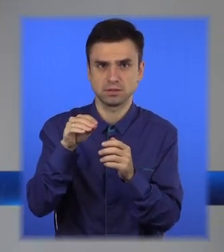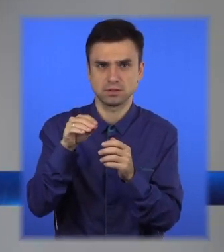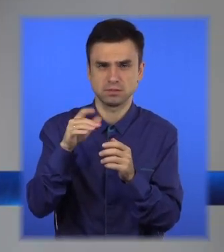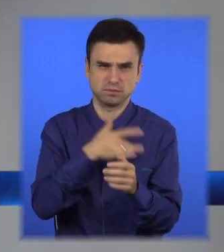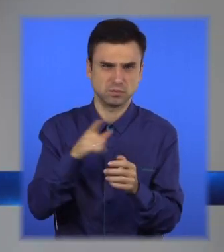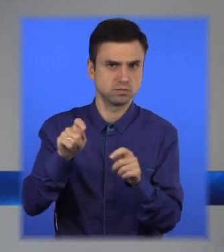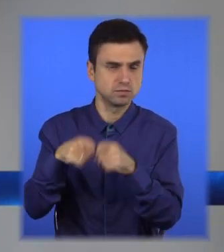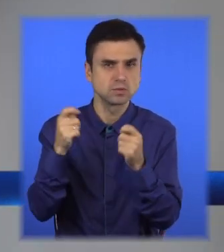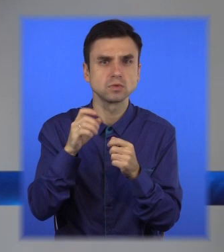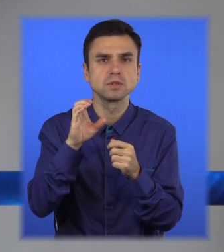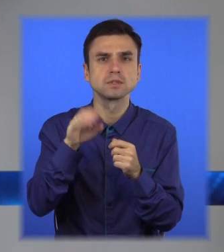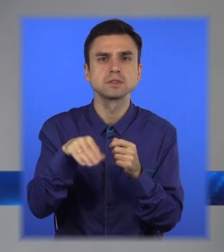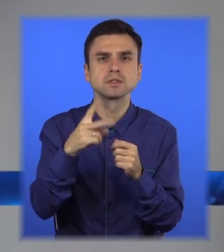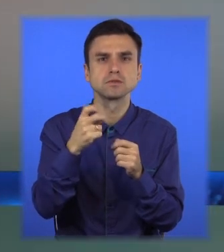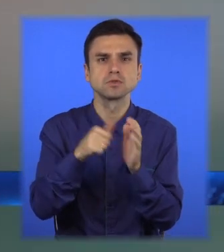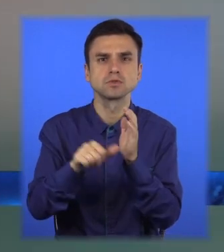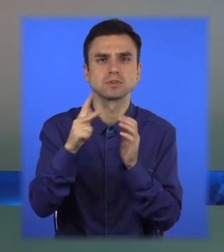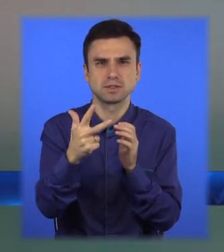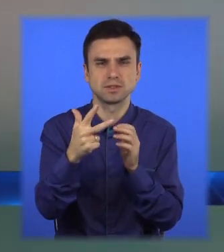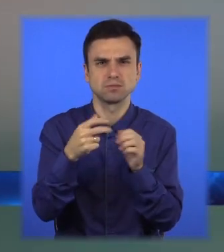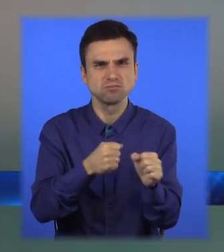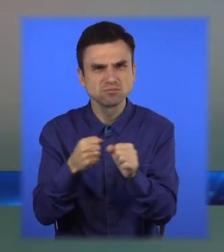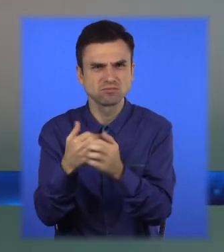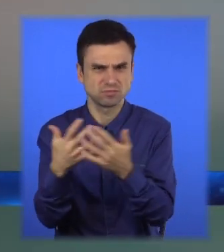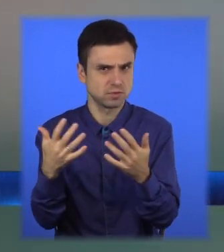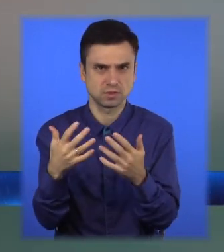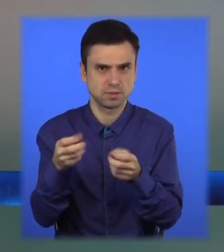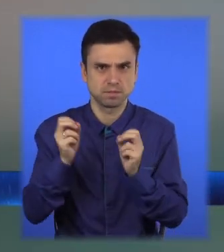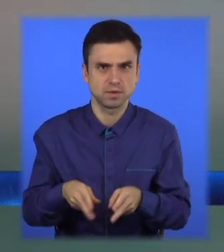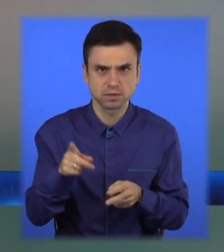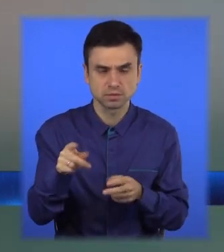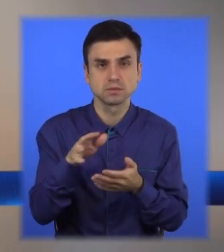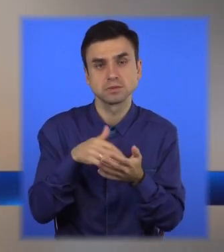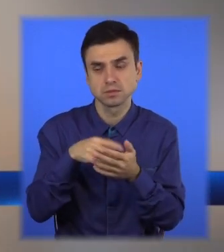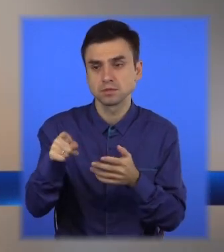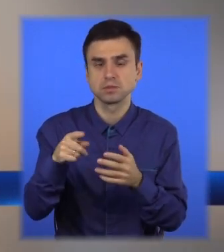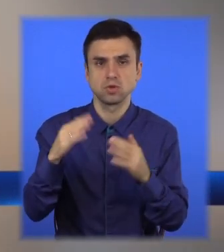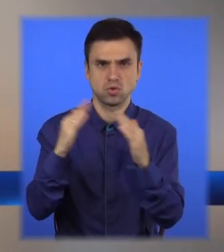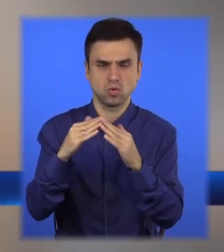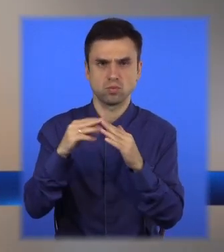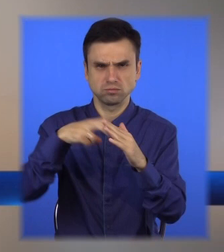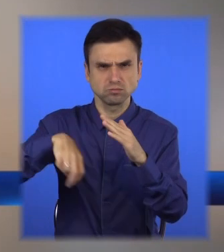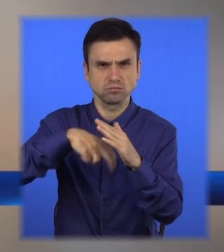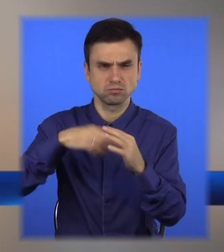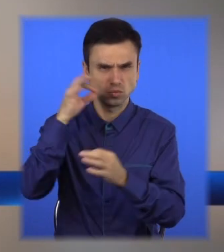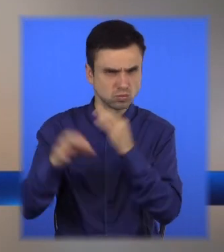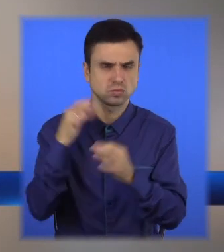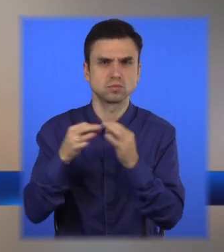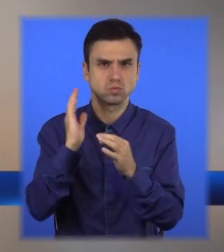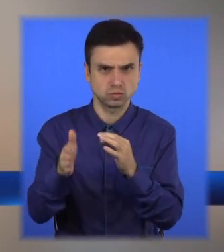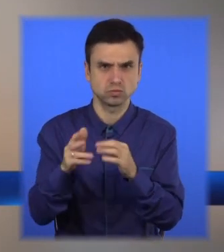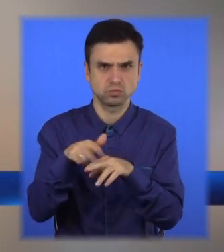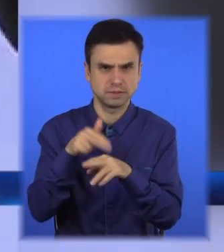незаконне поводження зі зброєю. Він перебуватиме під цілодобовим домашнім арештом та носитиме електронний браслет. Двох